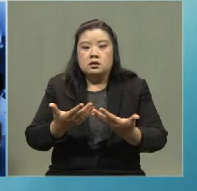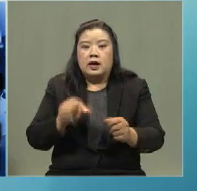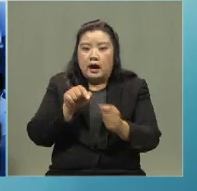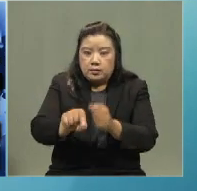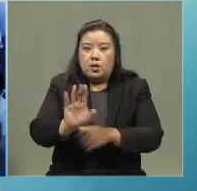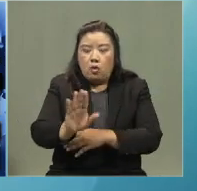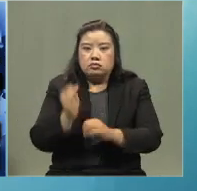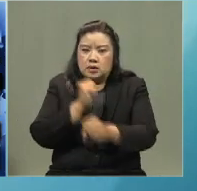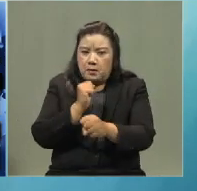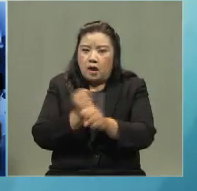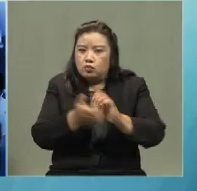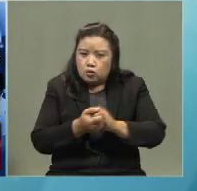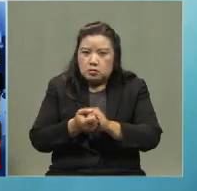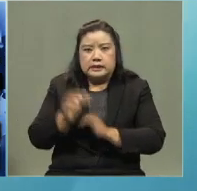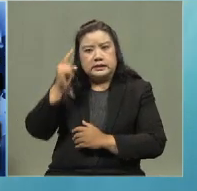ยังไงก็อย่างเต็มที่นะครับอย่างไรก็ตามแต่ครับก็ก็เพื่อให้เกิดความมั่นใจจริงๆนะครับถ้าอ่าจังหวัดภูเก็ตได้มีการดูแลอย่างดีแล้วชื่อว่าตัวเลขจะน้อยลงน้อยลงเรื่อย